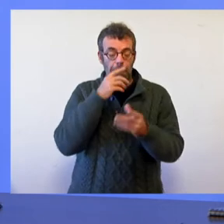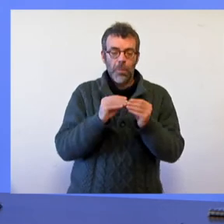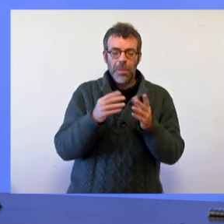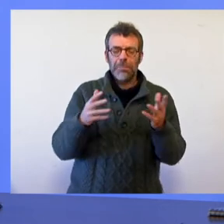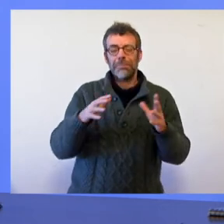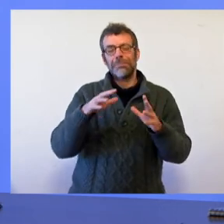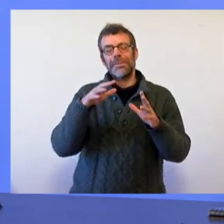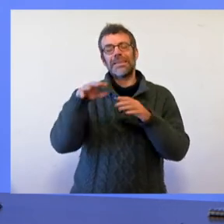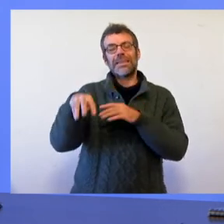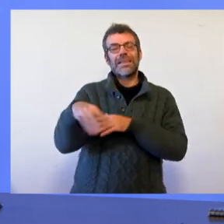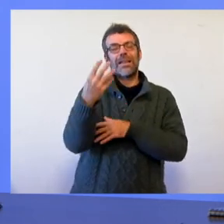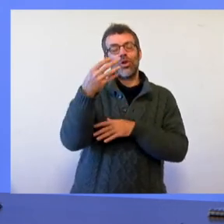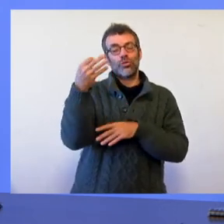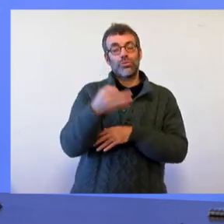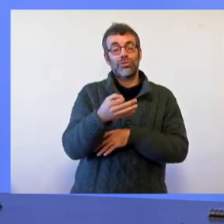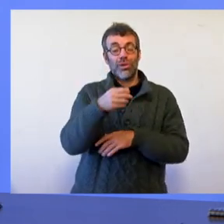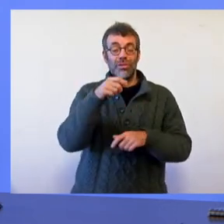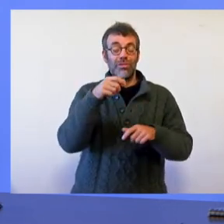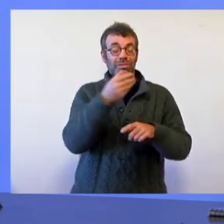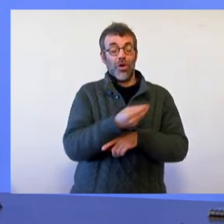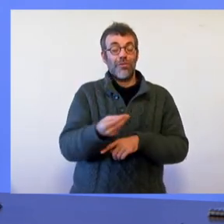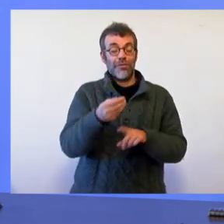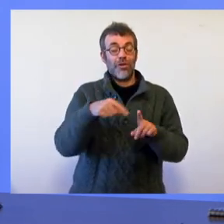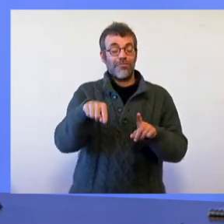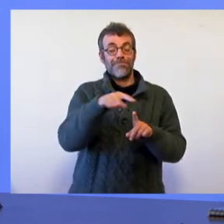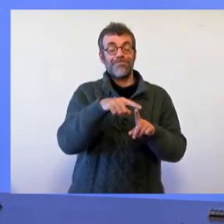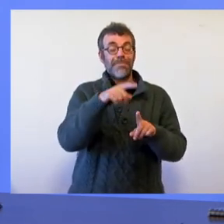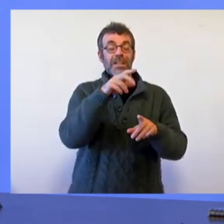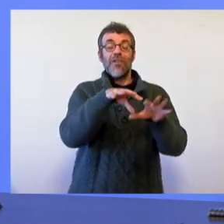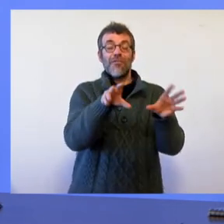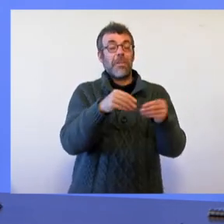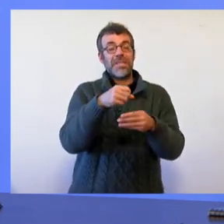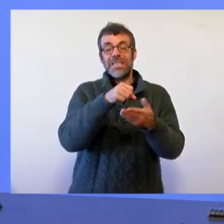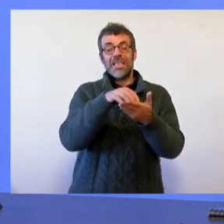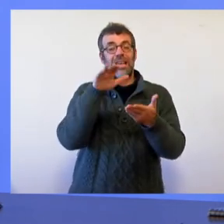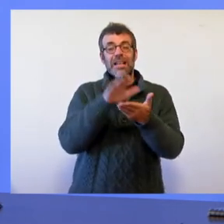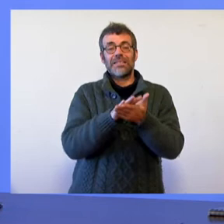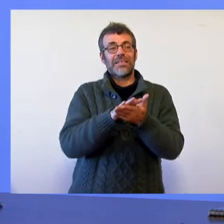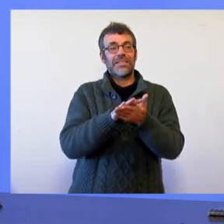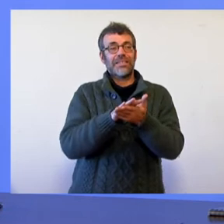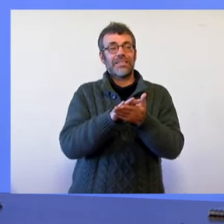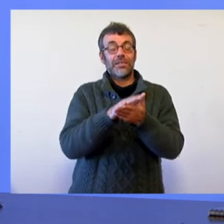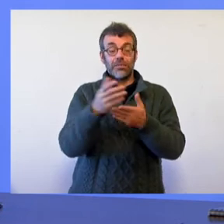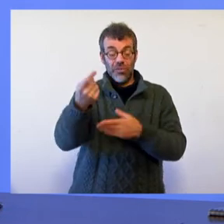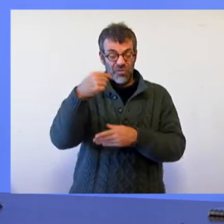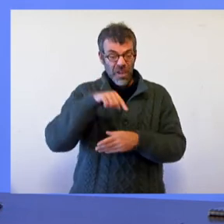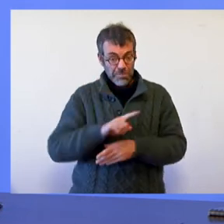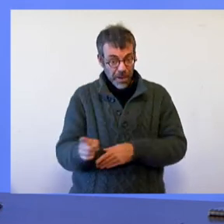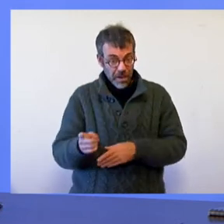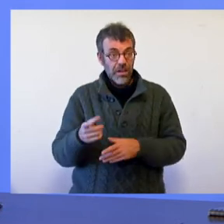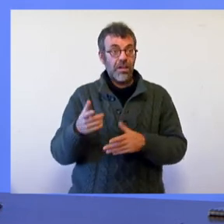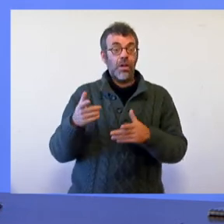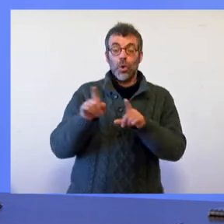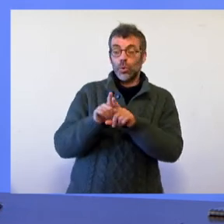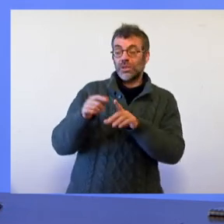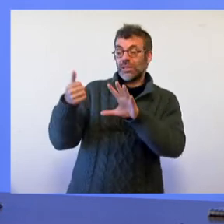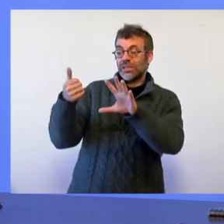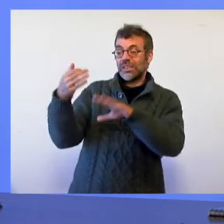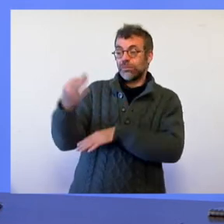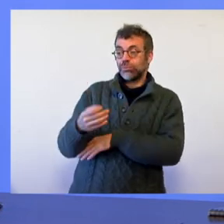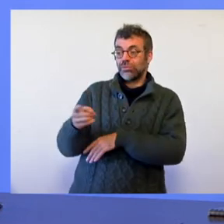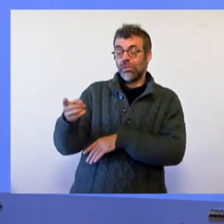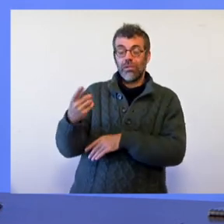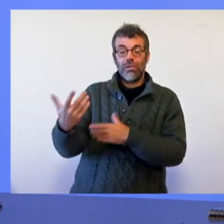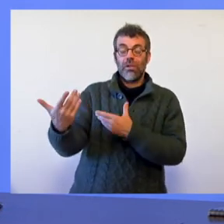14% des enfants qui ne sont pas qui s'inscrivent et qui ne viennent pas, et 6% qui viennent sans être inscrits. Alors on ne